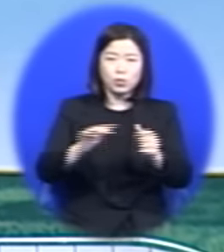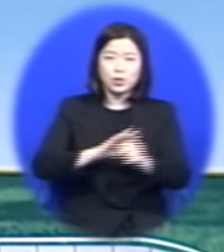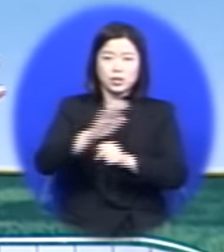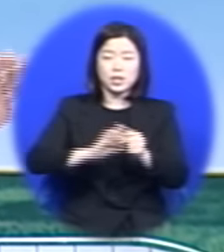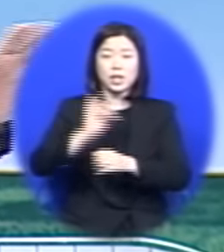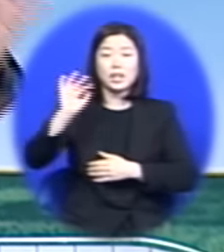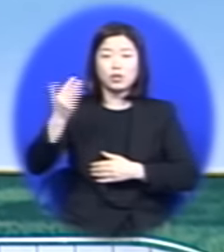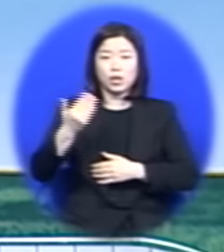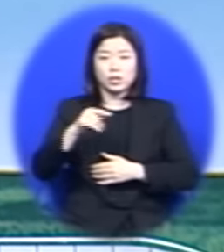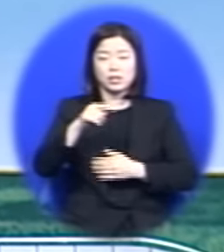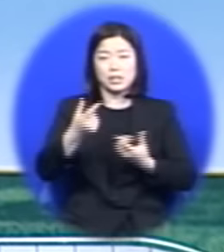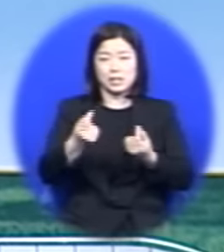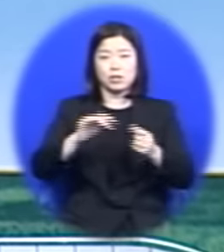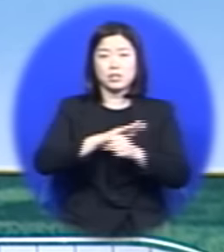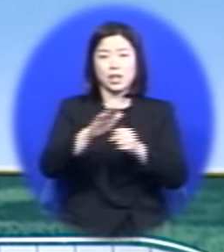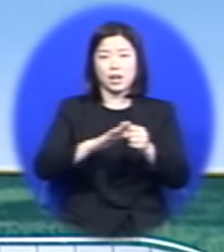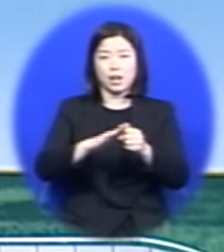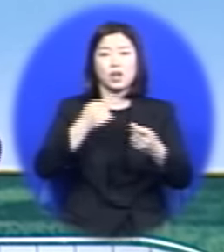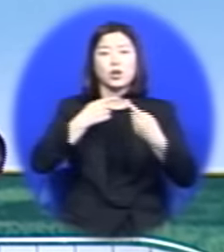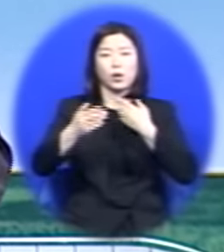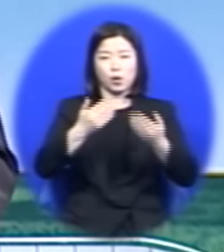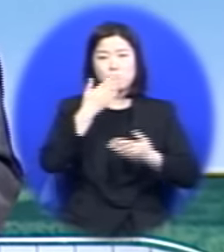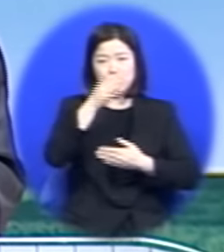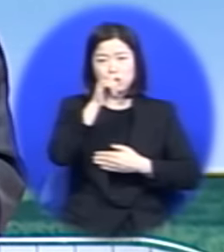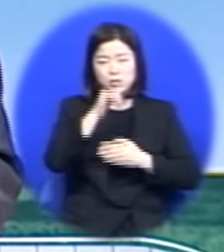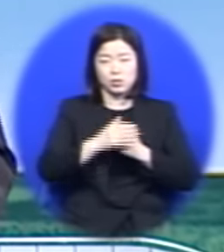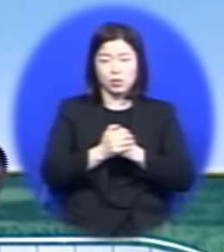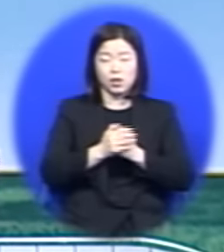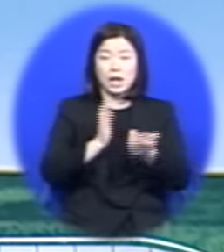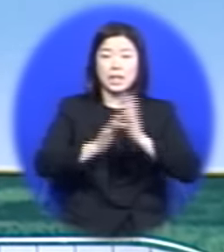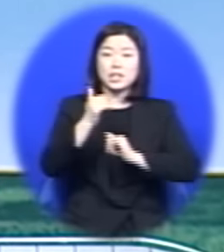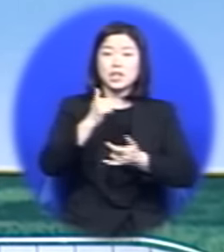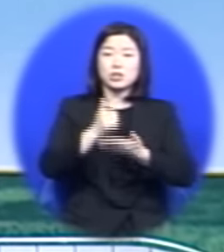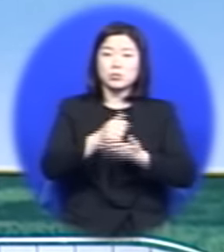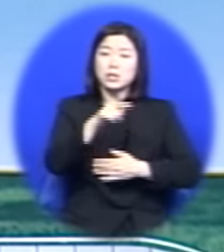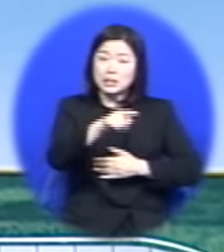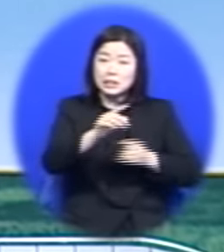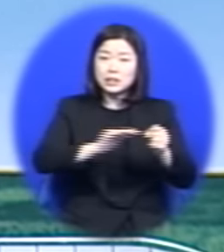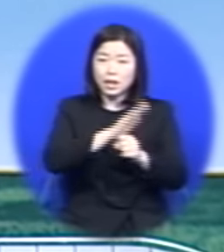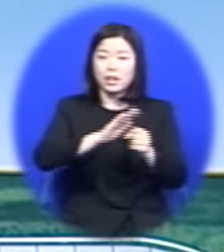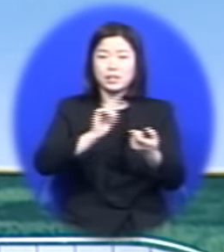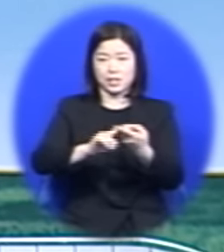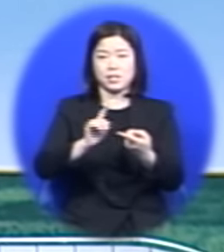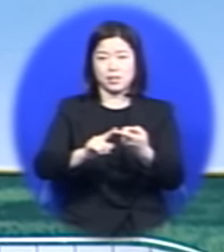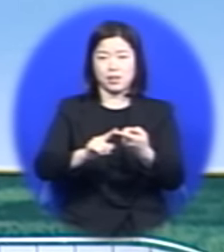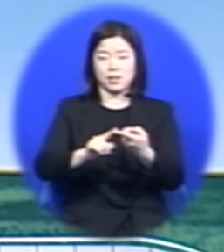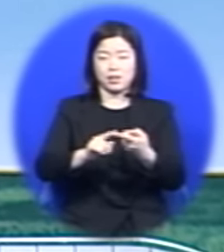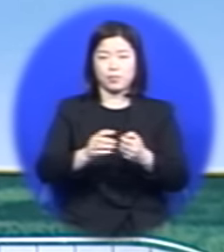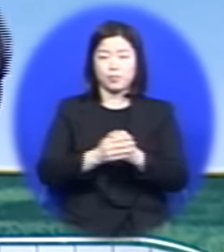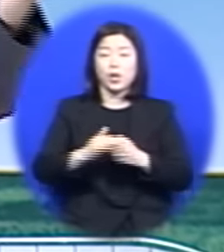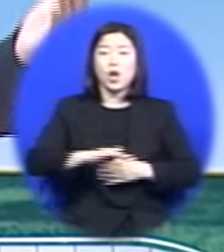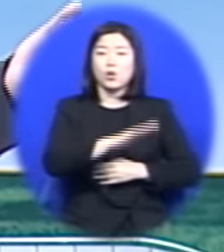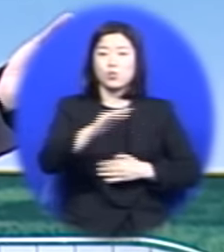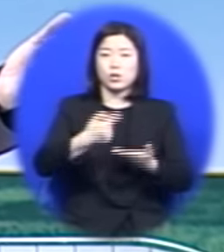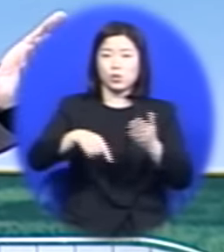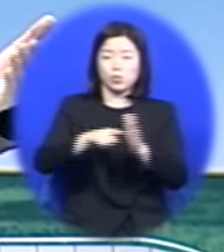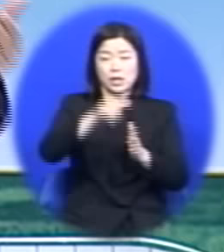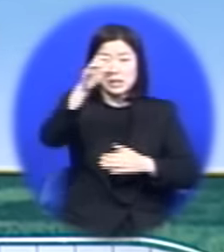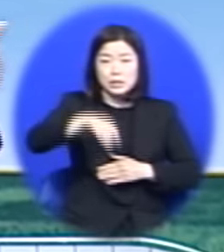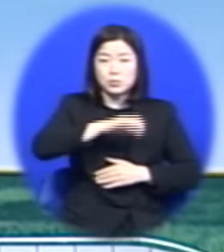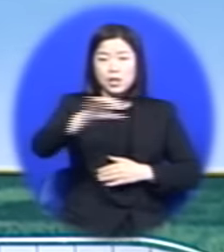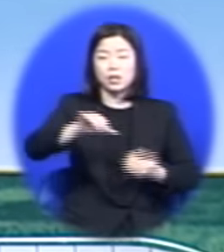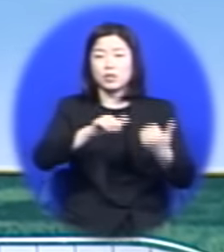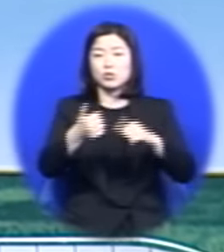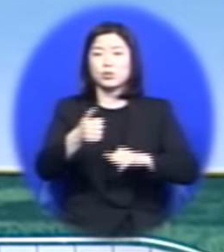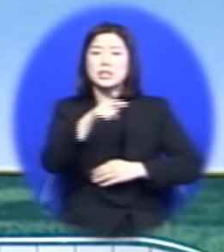되는 이런 사랑을 경험하게 됩니다. 예수님 그분이 사랑 그 자체이시니까, 우리를 위해 십자가에 죽으신